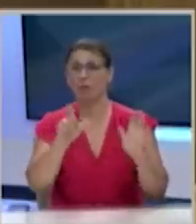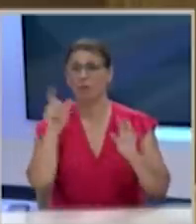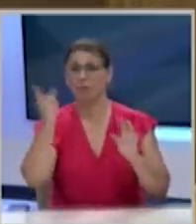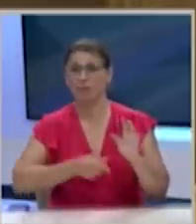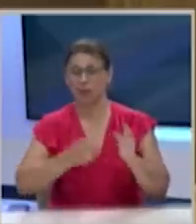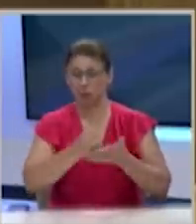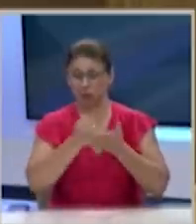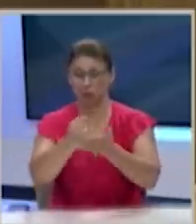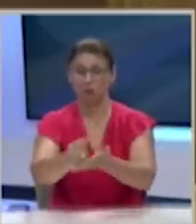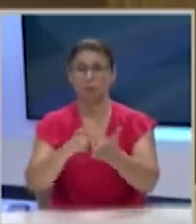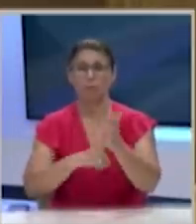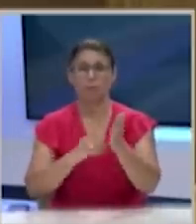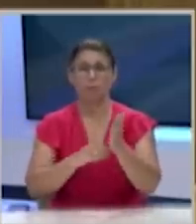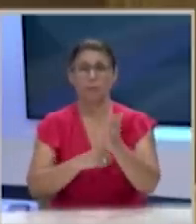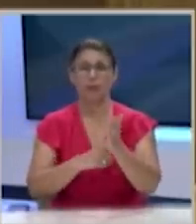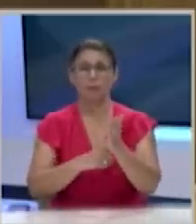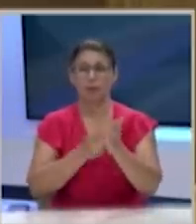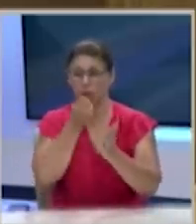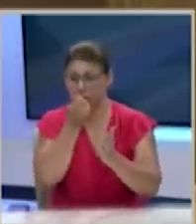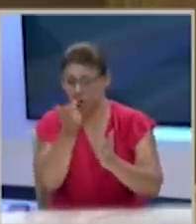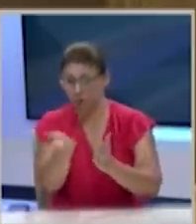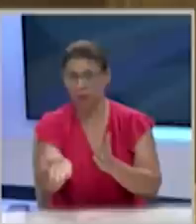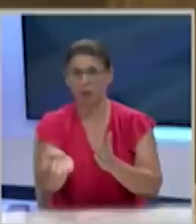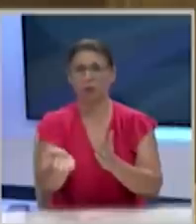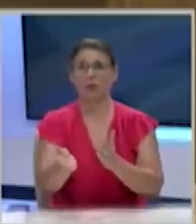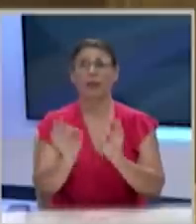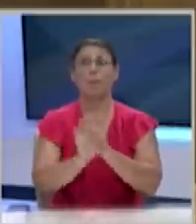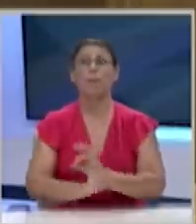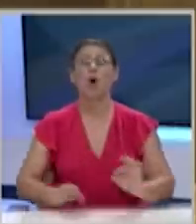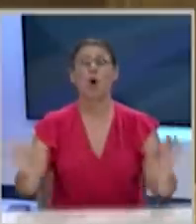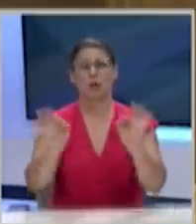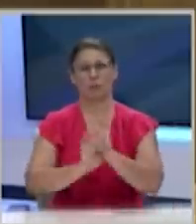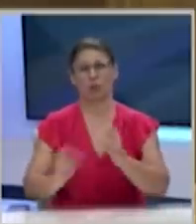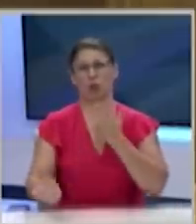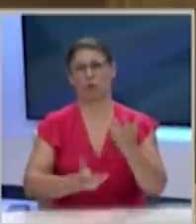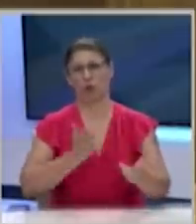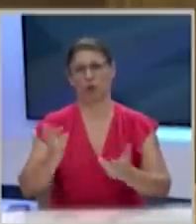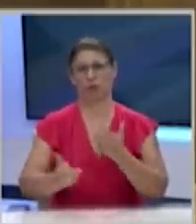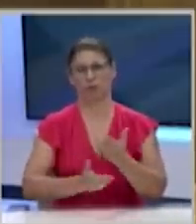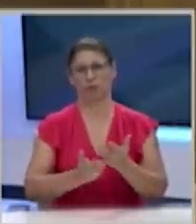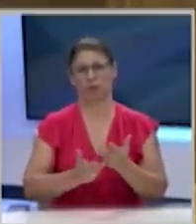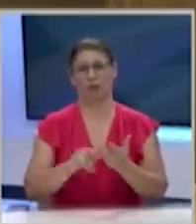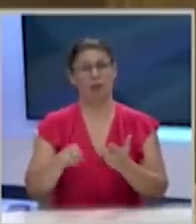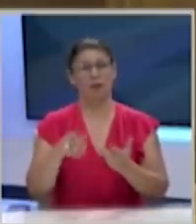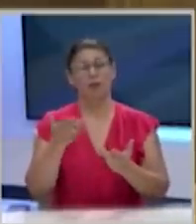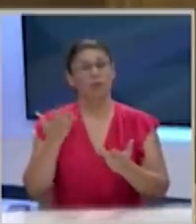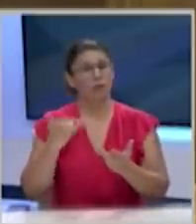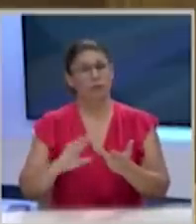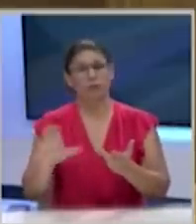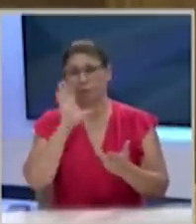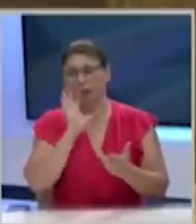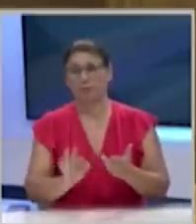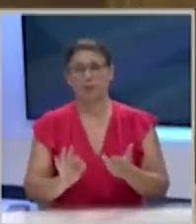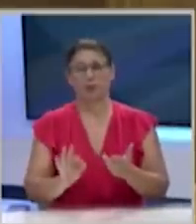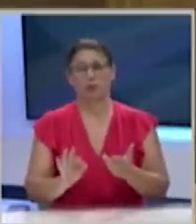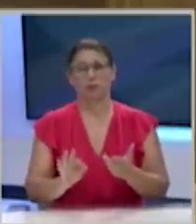των κονδυλίων πρέπει να δαπανάται για την πρόληψη των πυρκαγιών και γι' αυτό δεν αποτέλεσε